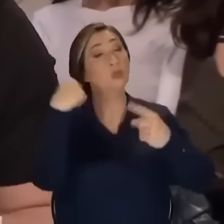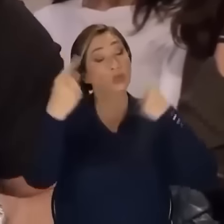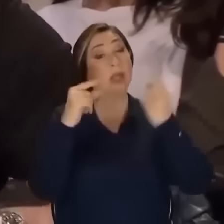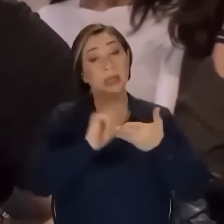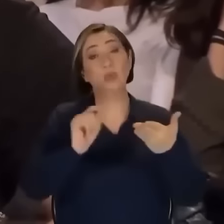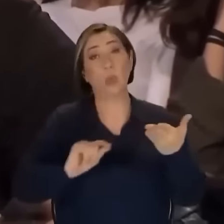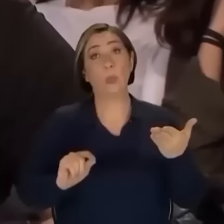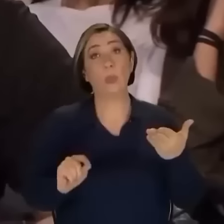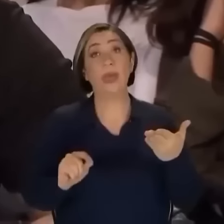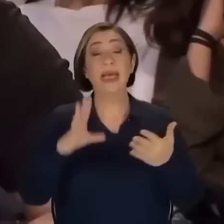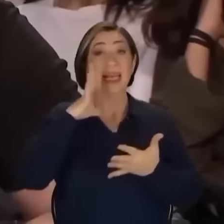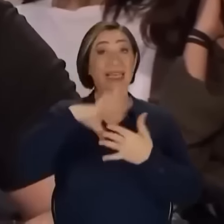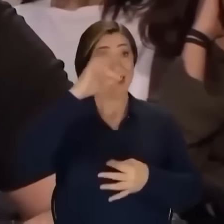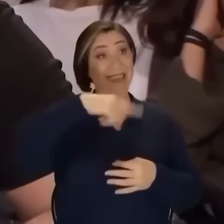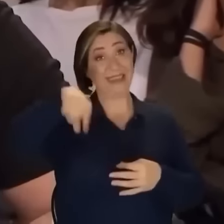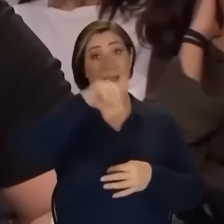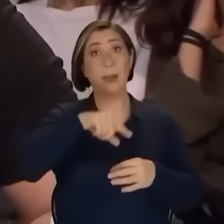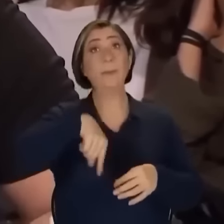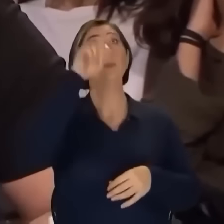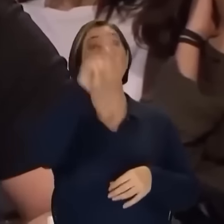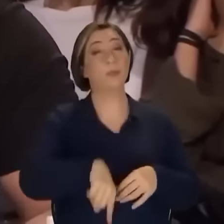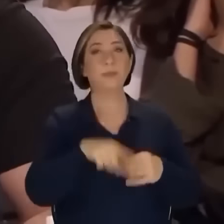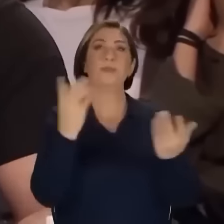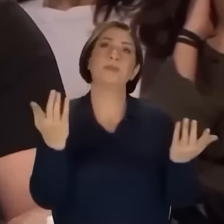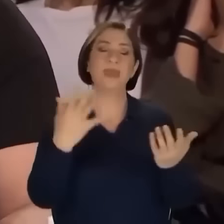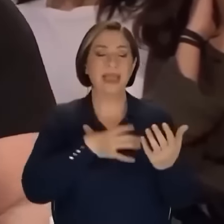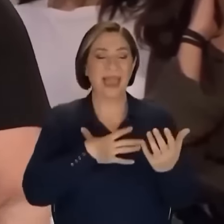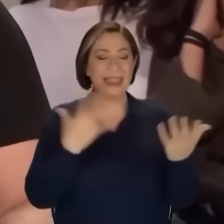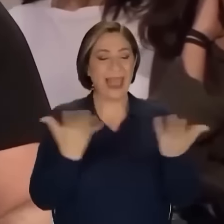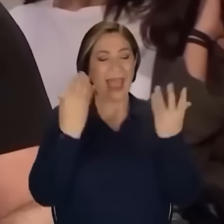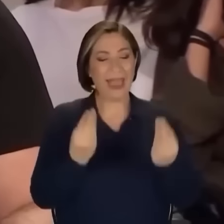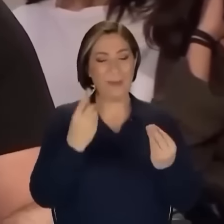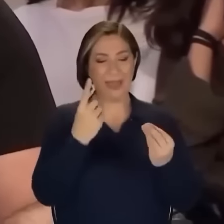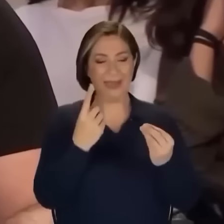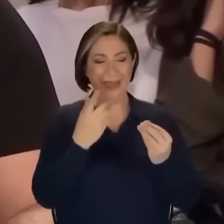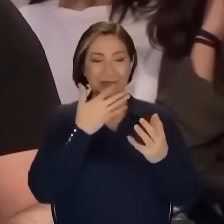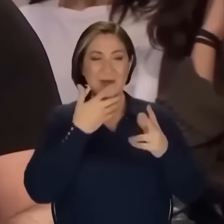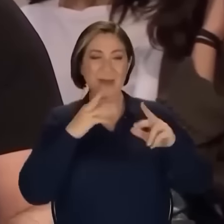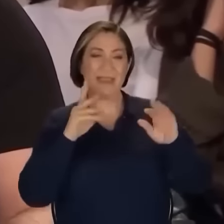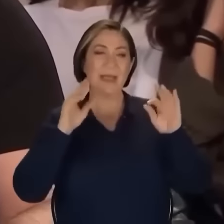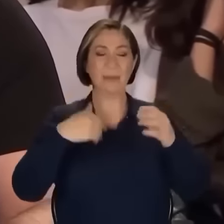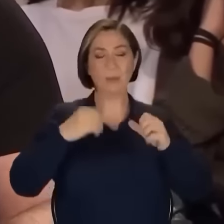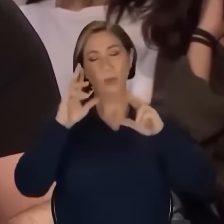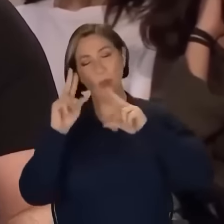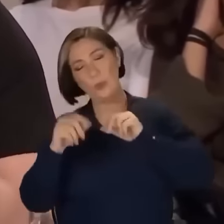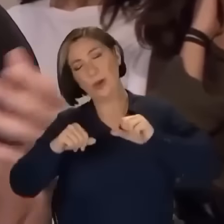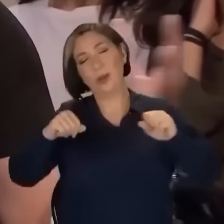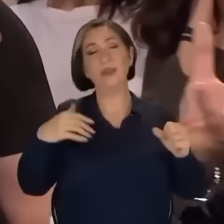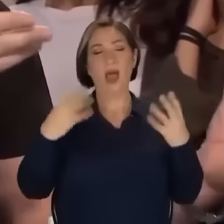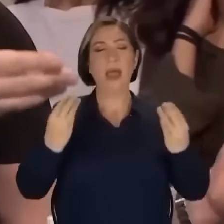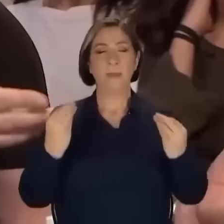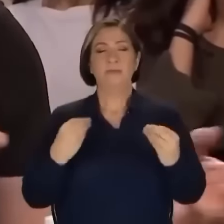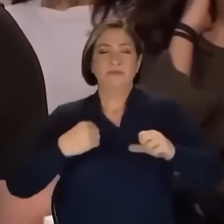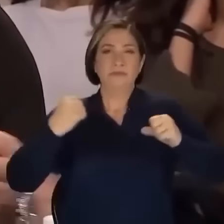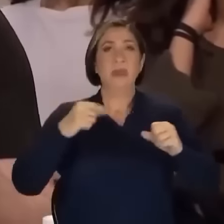yazıyorum Yani insanlar hep güne kendi kendilerinin daha iyi bir versiyonu olarak başlıyorlar işte ne bileyim modern